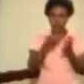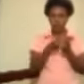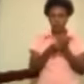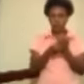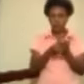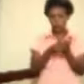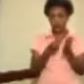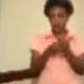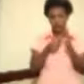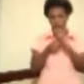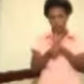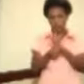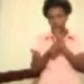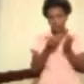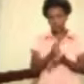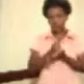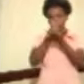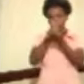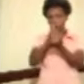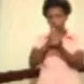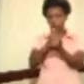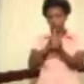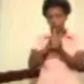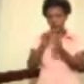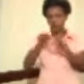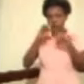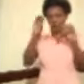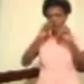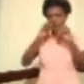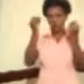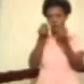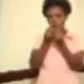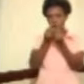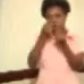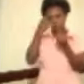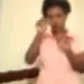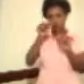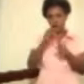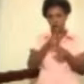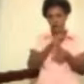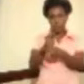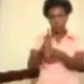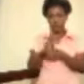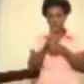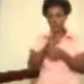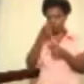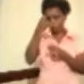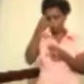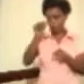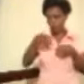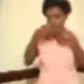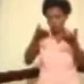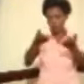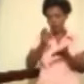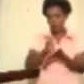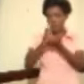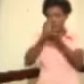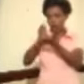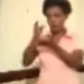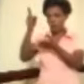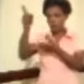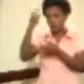des, en anglais, il veut dire Build, Operate and Transfer, et construire, gérer et transférer des entreprises qui ont venu,